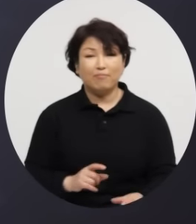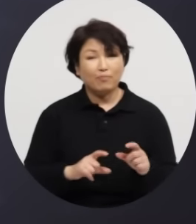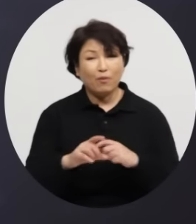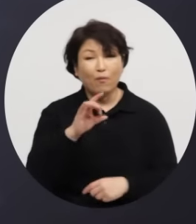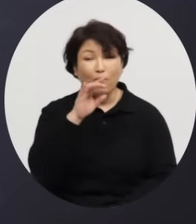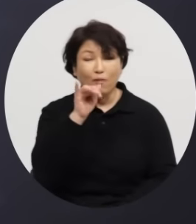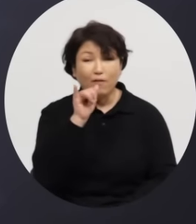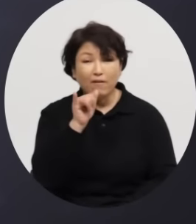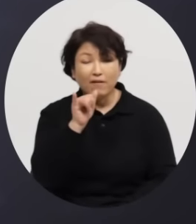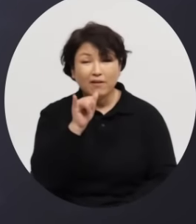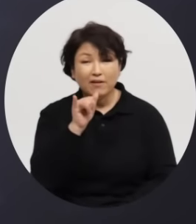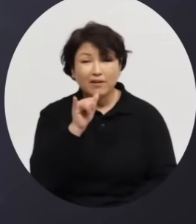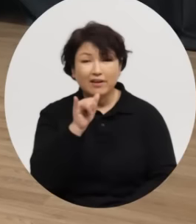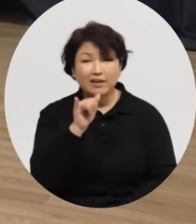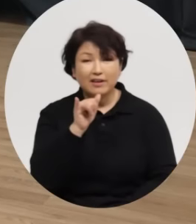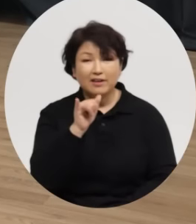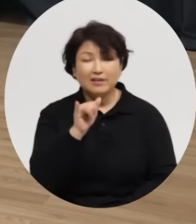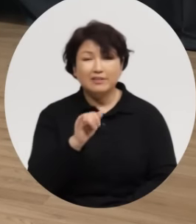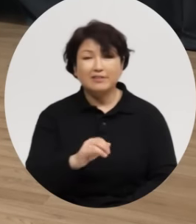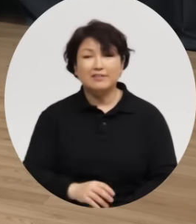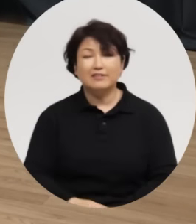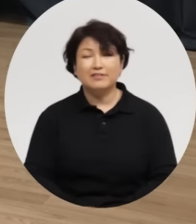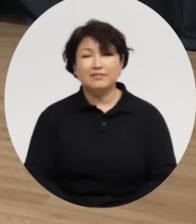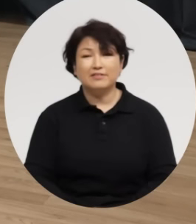더 질문 있어요?